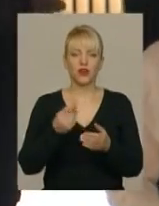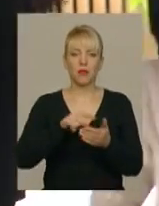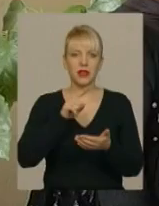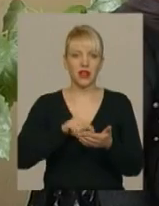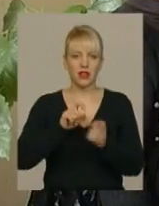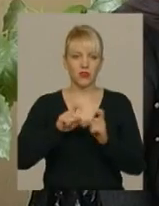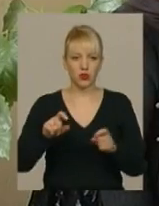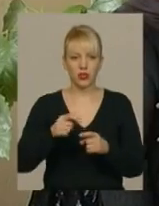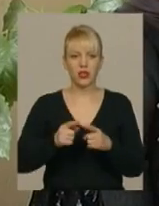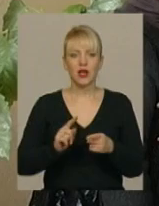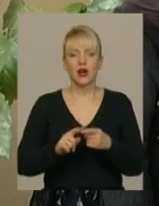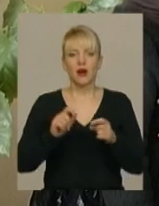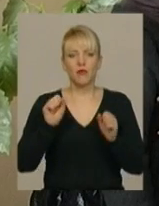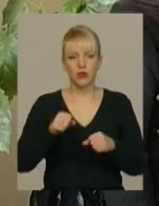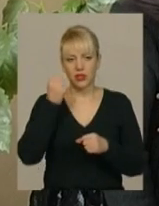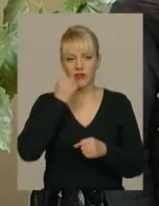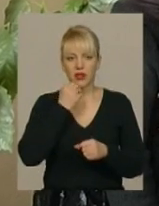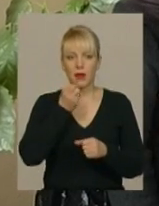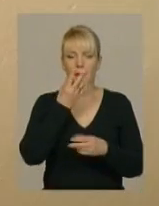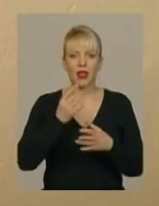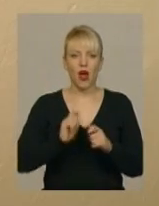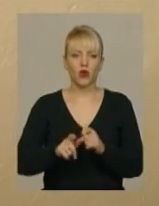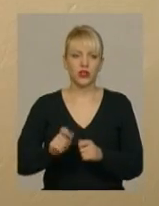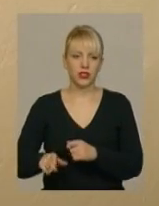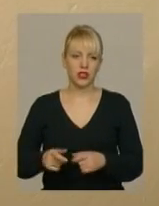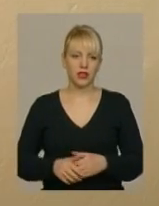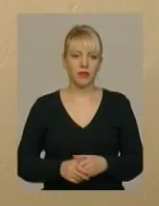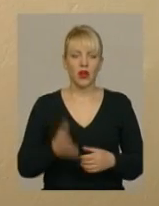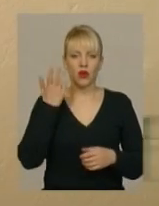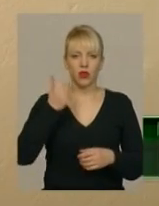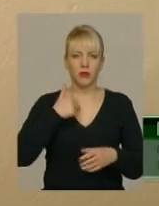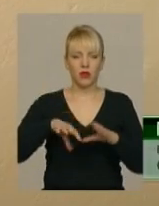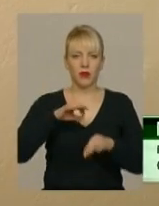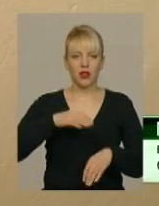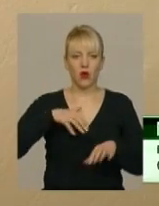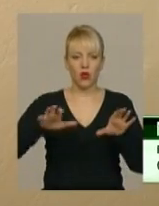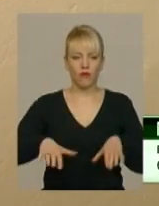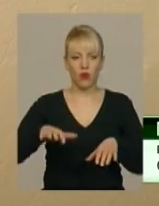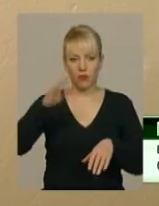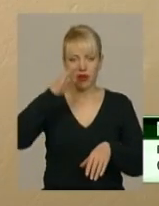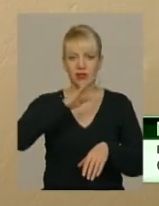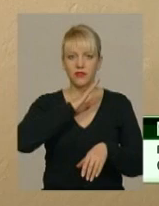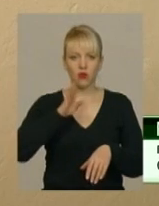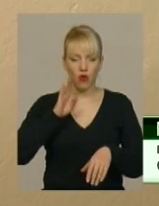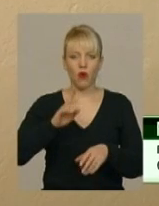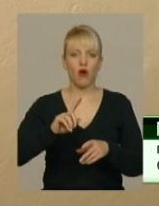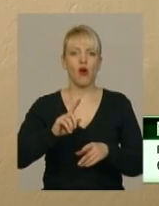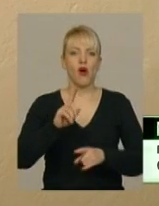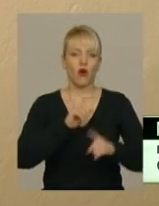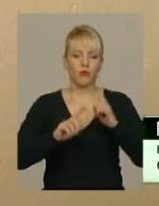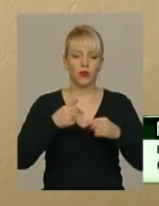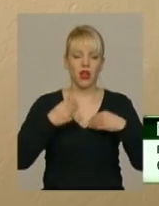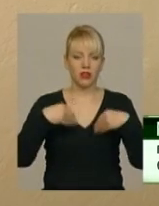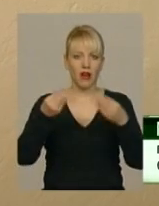запевняє голова батьківського комітету школи Михайло Нечеснюк. Коли мене обрали головою батьківського комітету, я дав